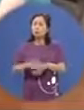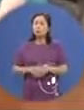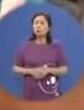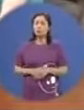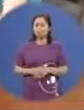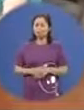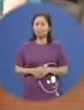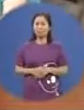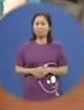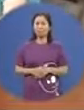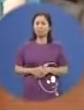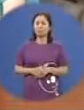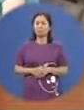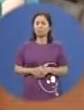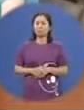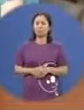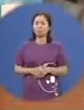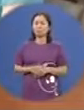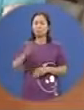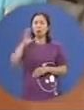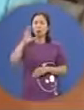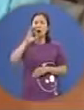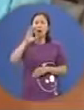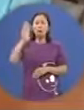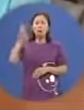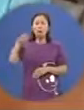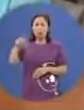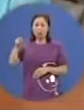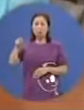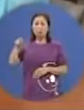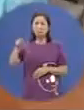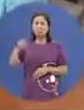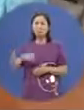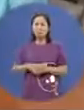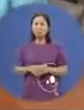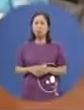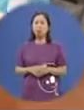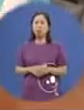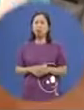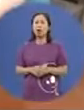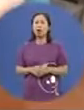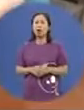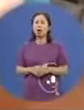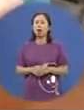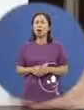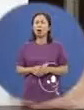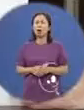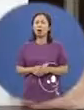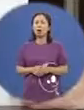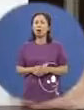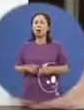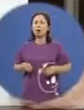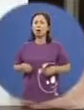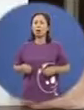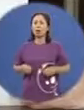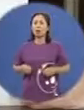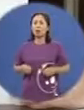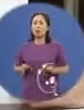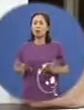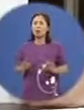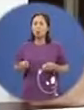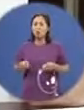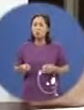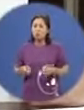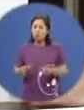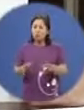生率をこう見ますとですね、和歌山県のこれ合計特殊出生率ということなんです、はい、お子さんが生まれる